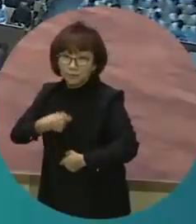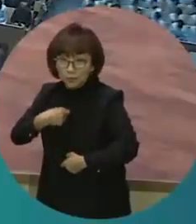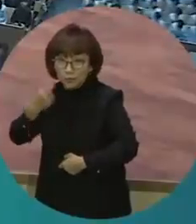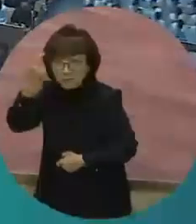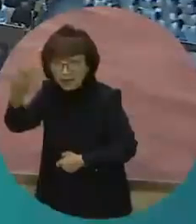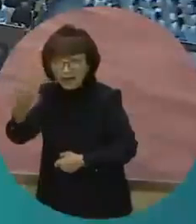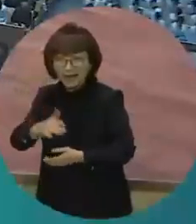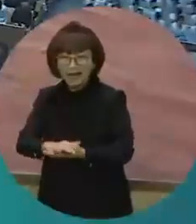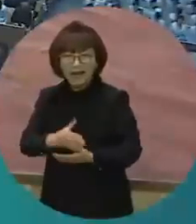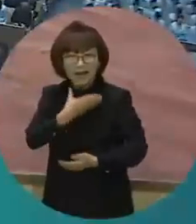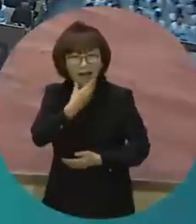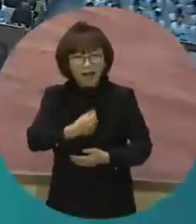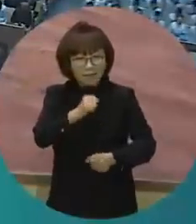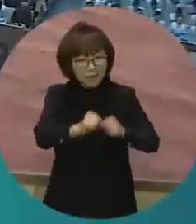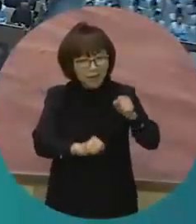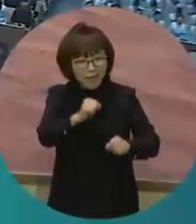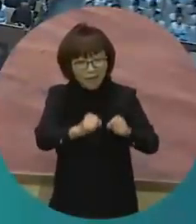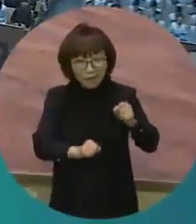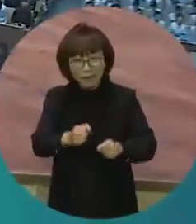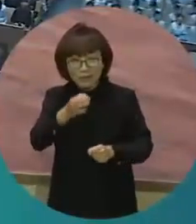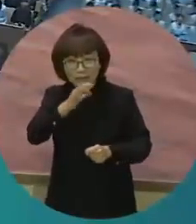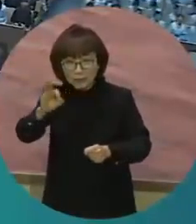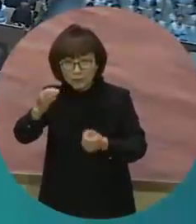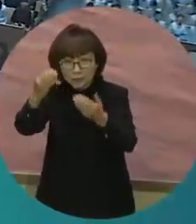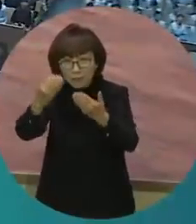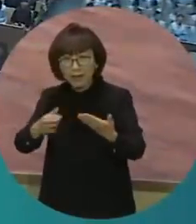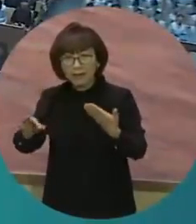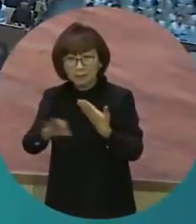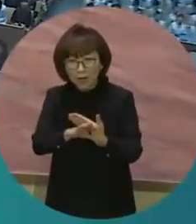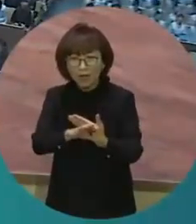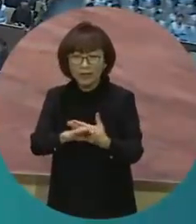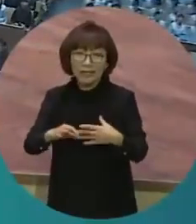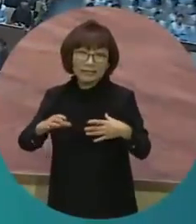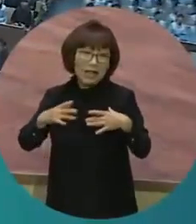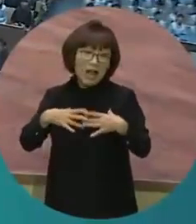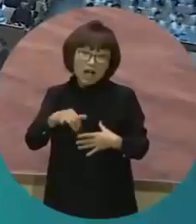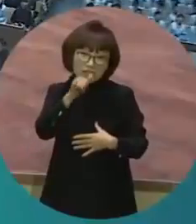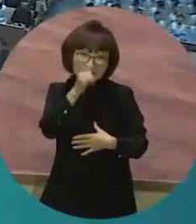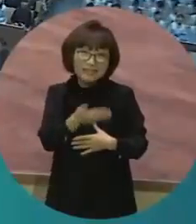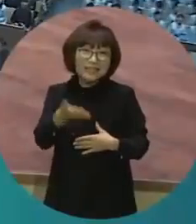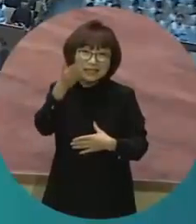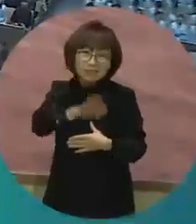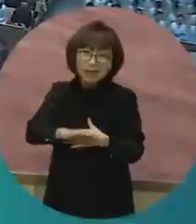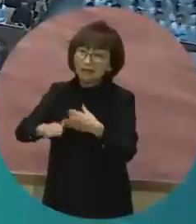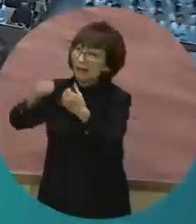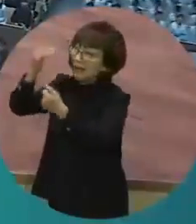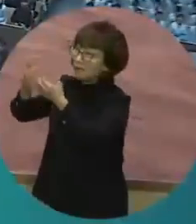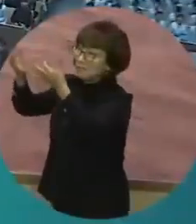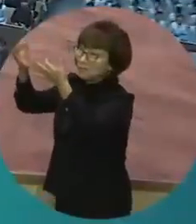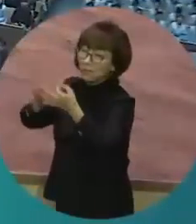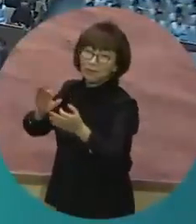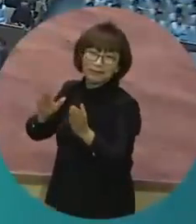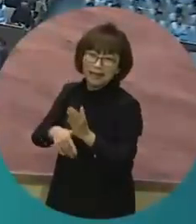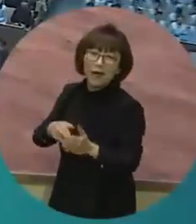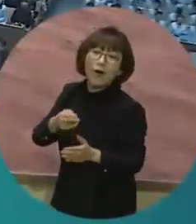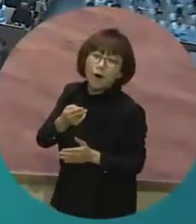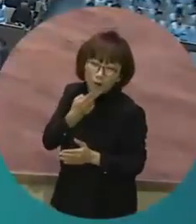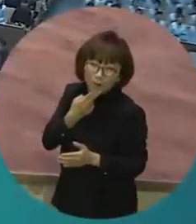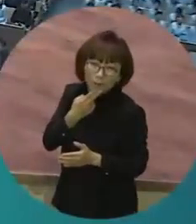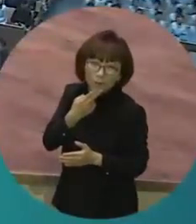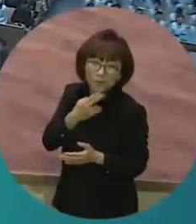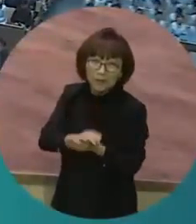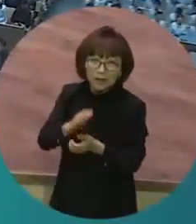아브라함이 행위로서 어렵다 하심을 받았으면 자랄 것이 있으려니와 하나님 앞에서는 없느니라. 성경이 무엇을